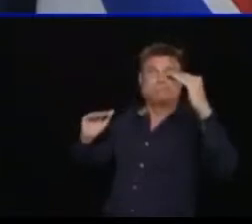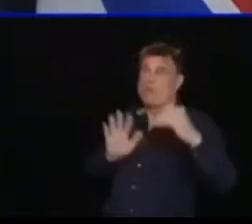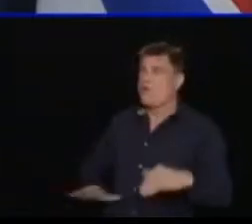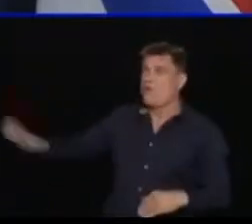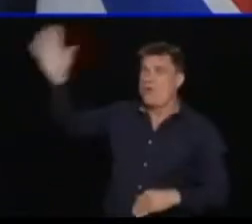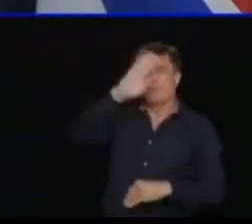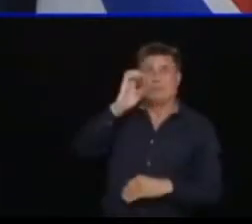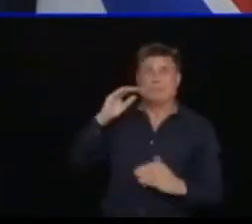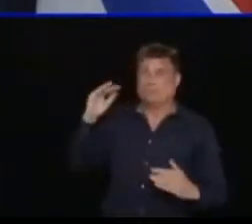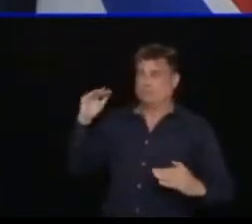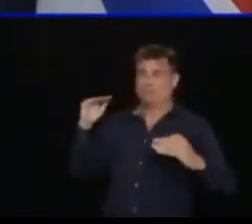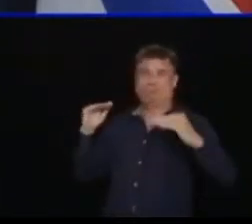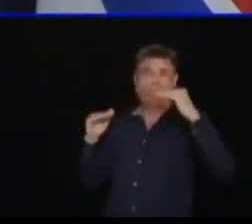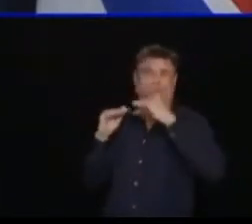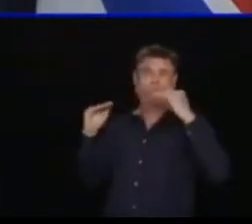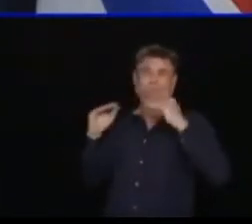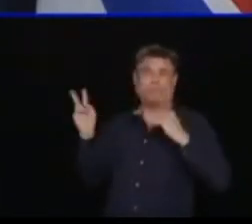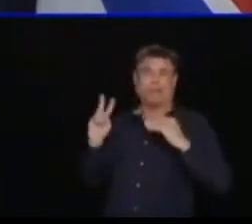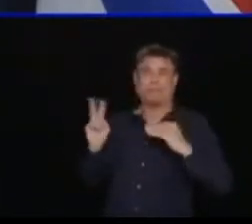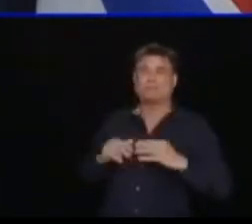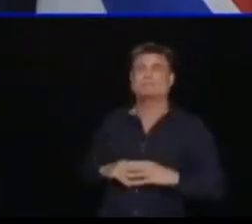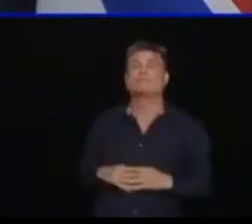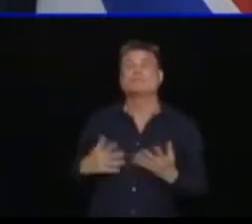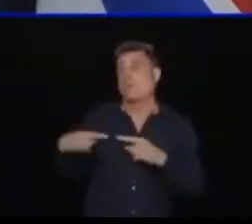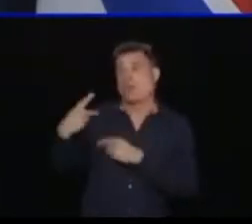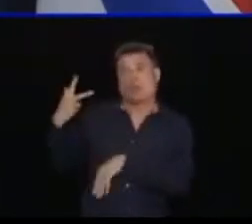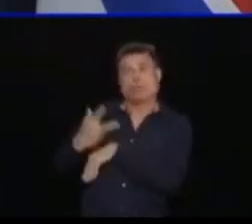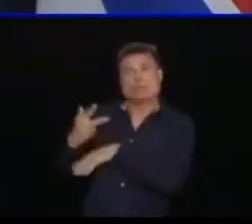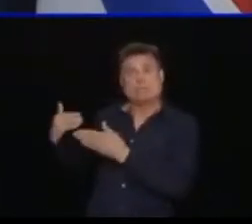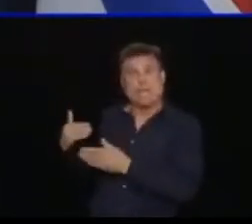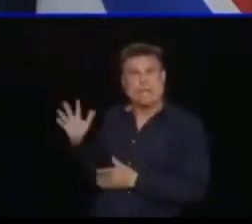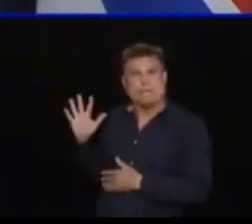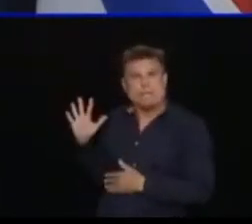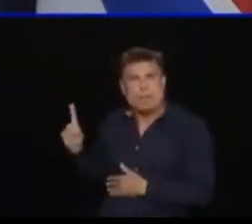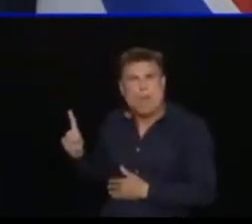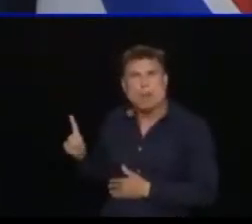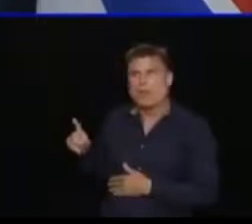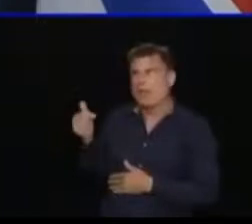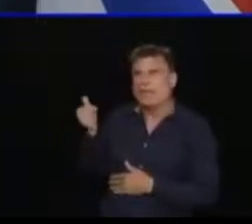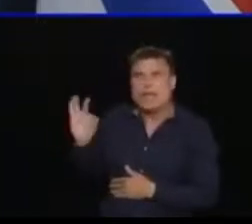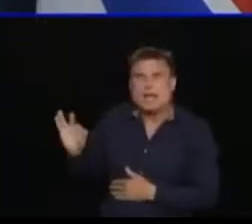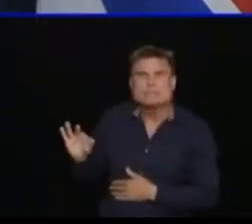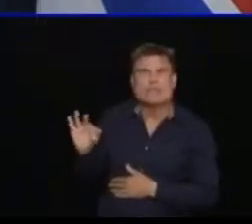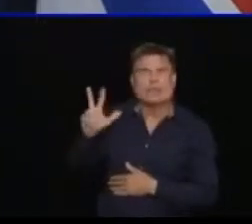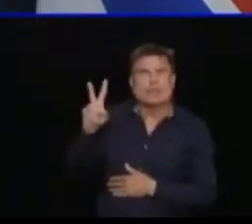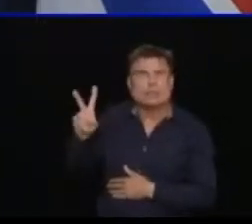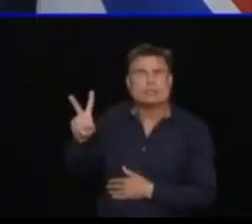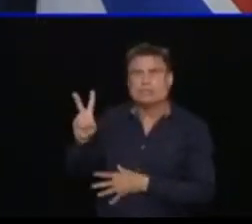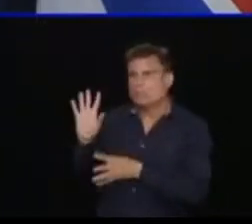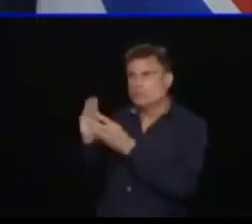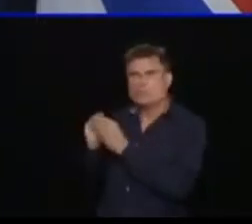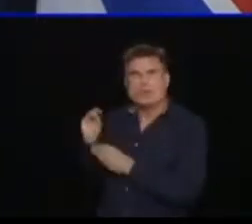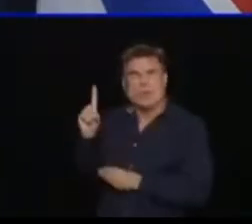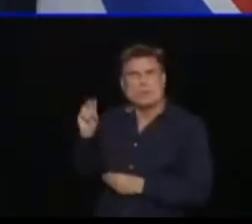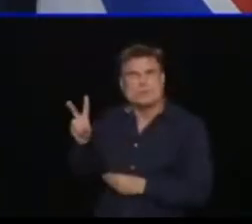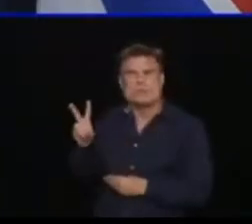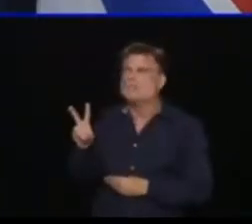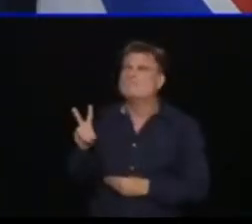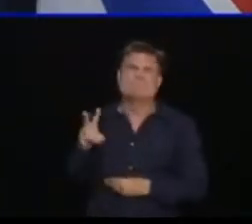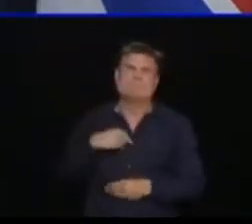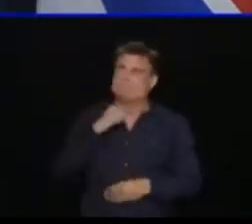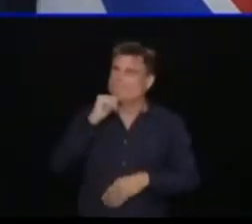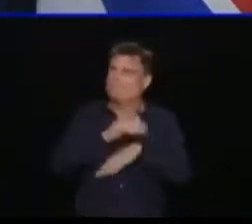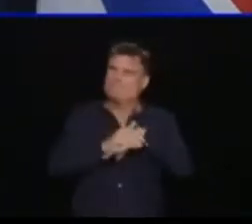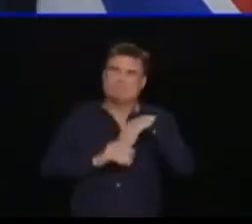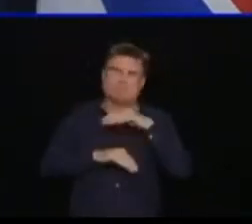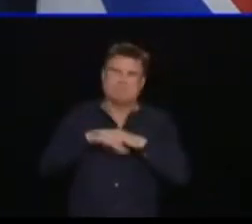But it is a lot more than we are comfortable with. 那么这个是很多了，我们不舒服啊，我们觉得不好，这个多了一